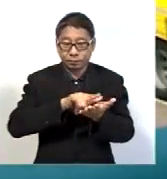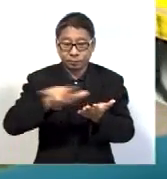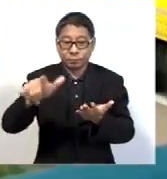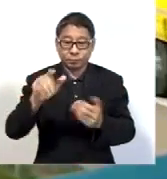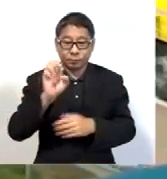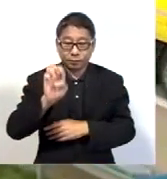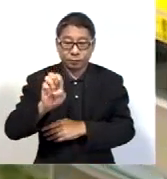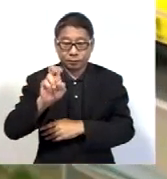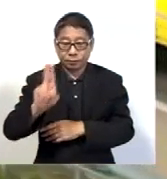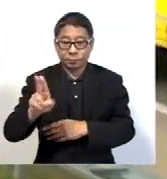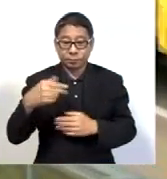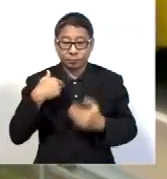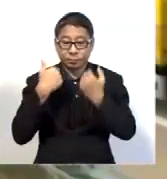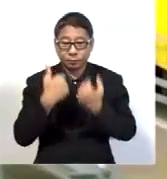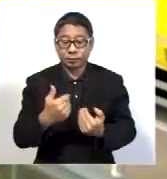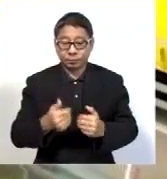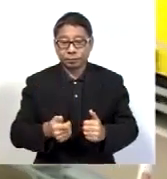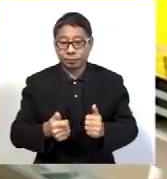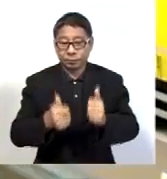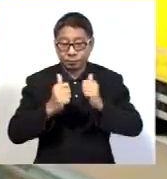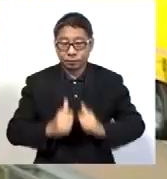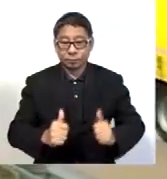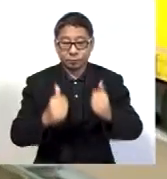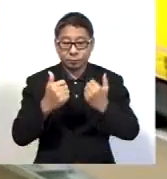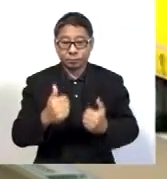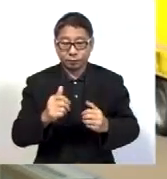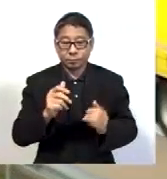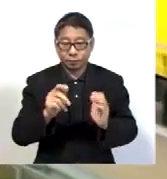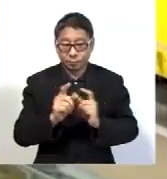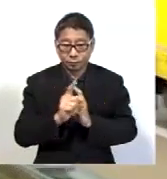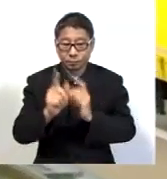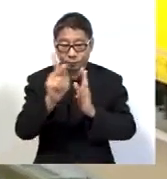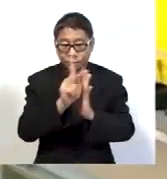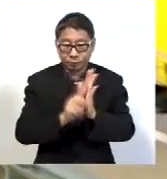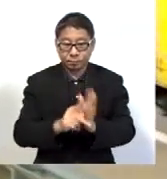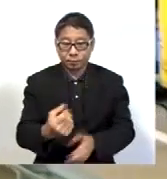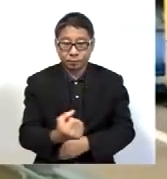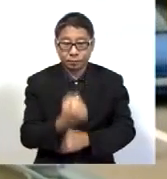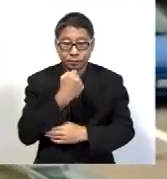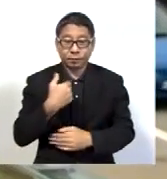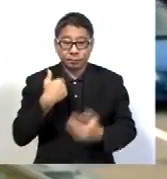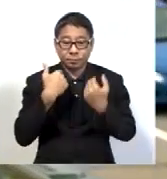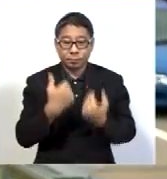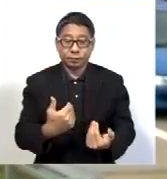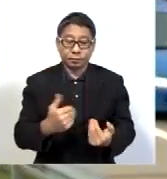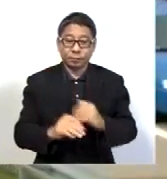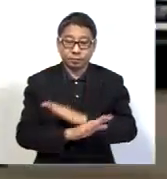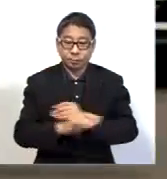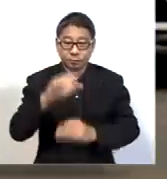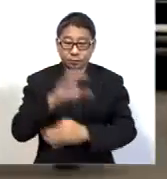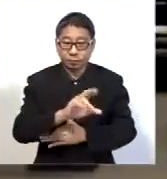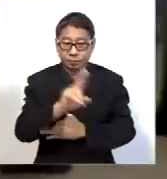องชาว EU นั้นยังคงได้รับการอนุญาตนะคะแต่ต้องอยู่ภายใต้กฎระเบียบอย่างเข้มงวดมาตรการนี้จะไม่บัง